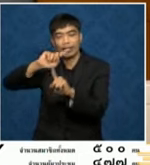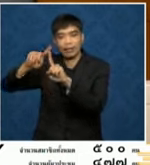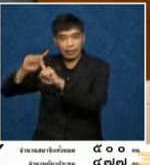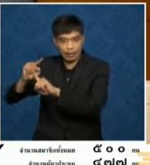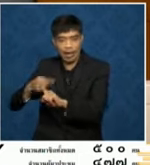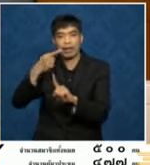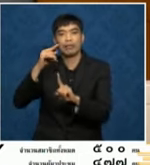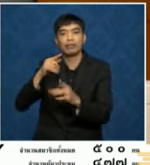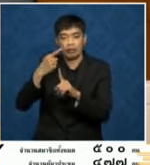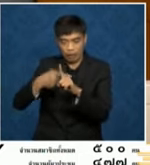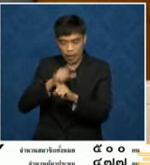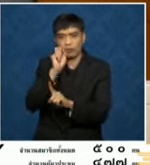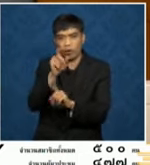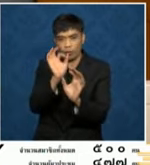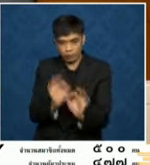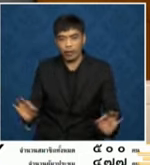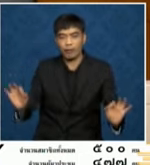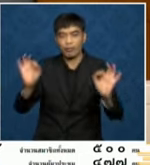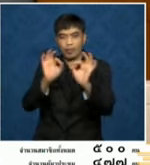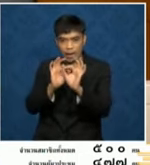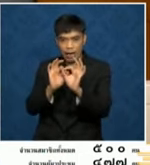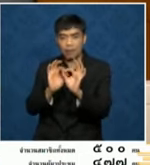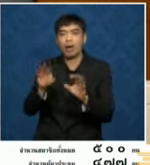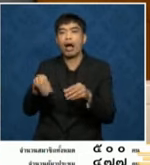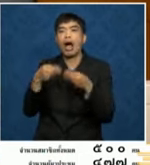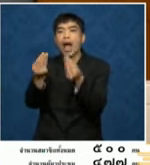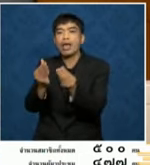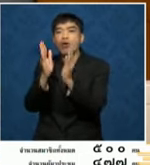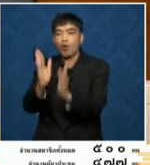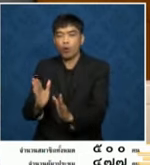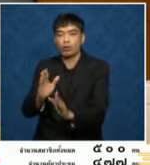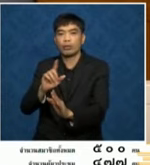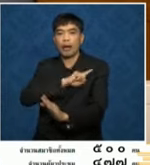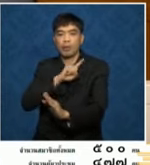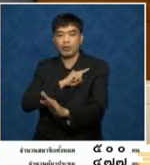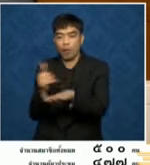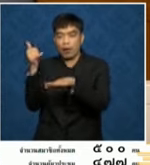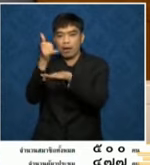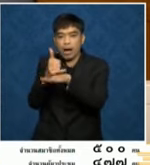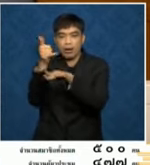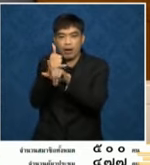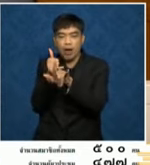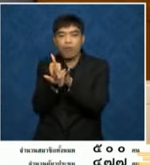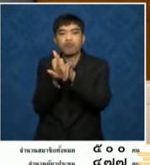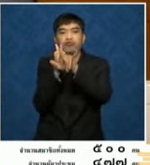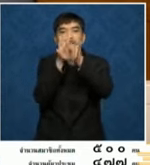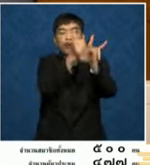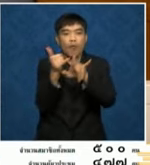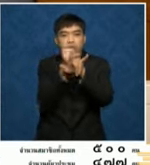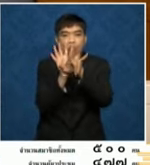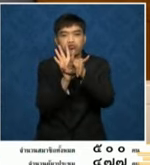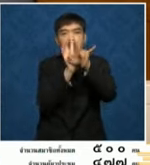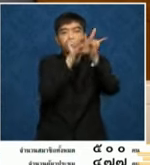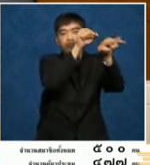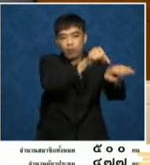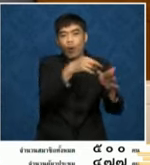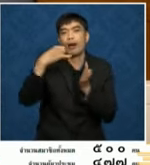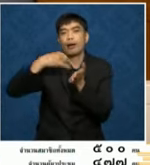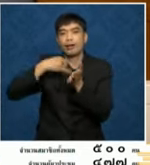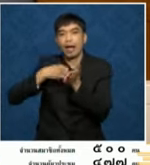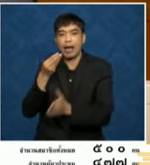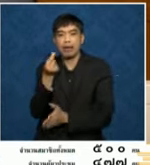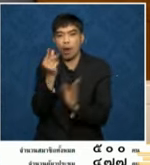าเหมาลำจากสายการบินพาณิชย์ครับเพื่อรับส่งเจ้าหน้าที่กำลังพลให้เกิดความคล่องตัวและสามารถผลัดเปลี่ยนกำลังพลอย่าง